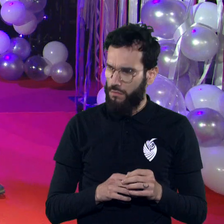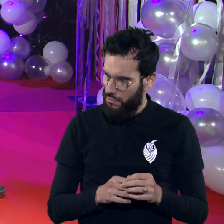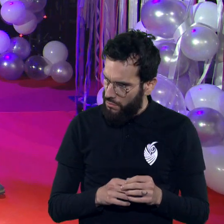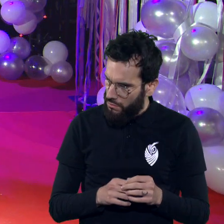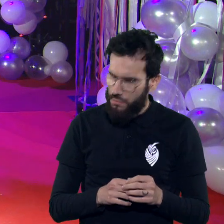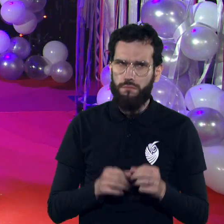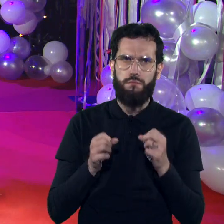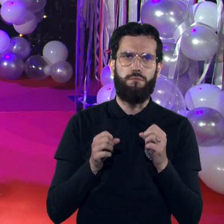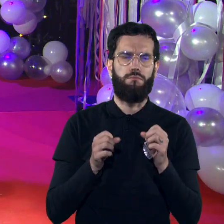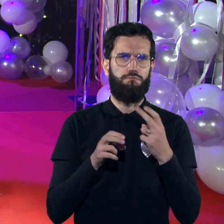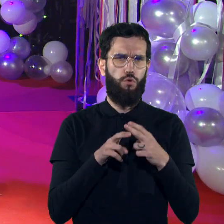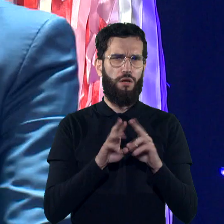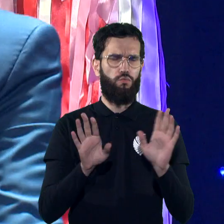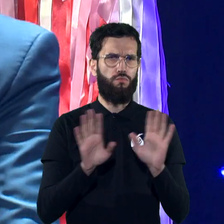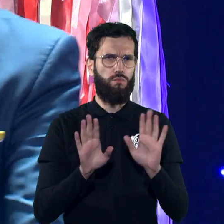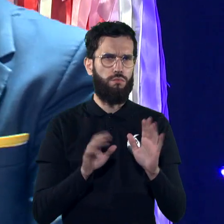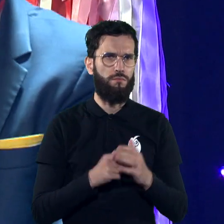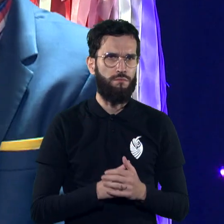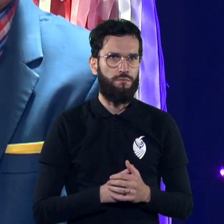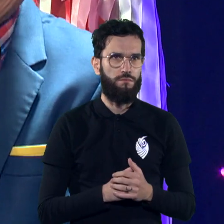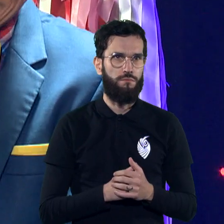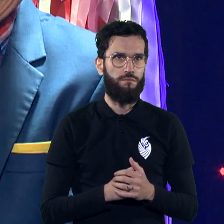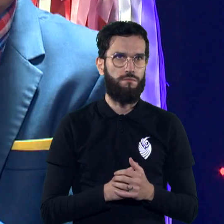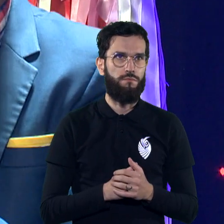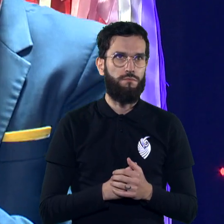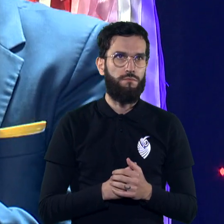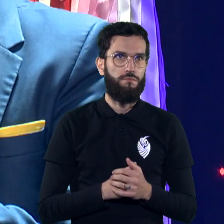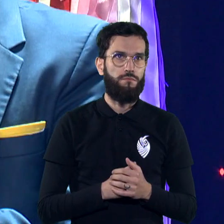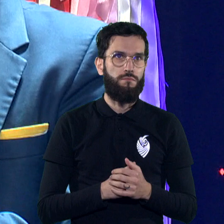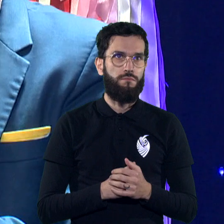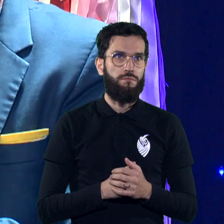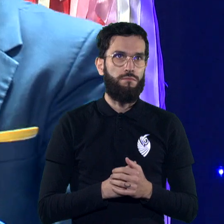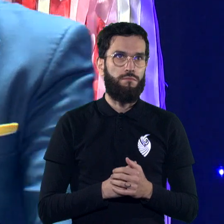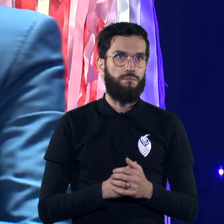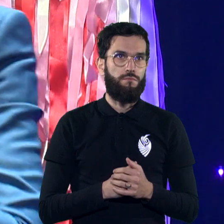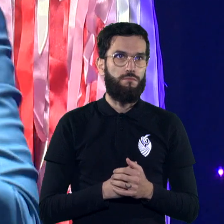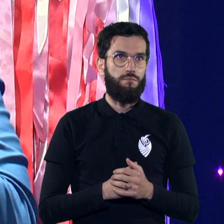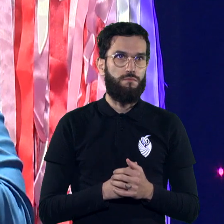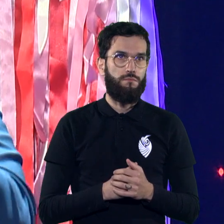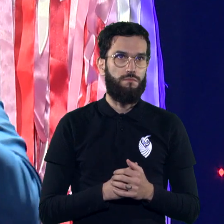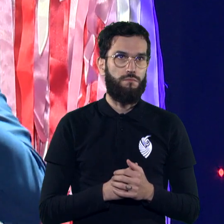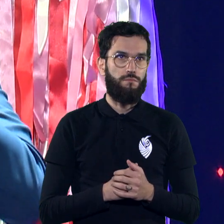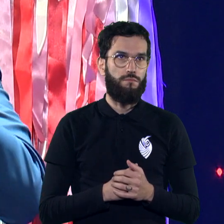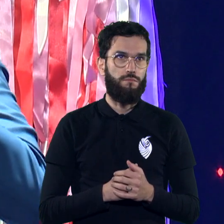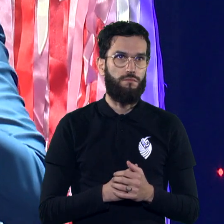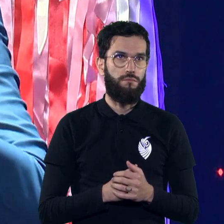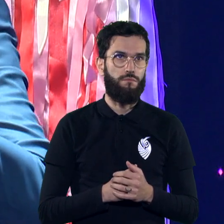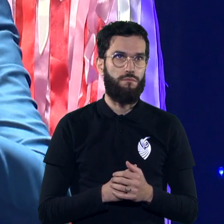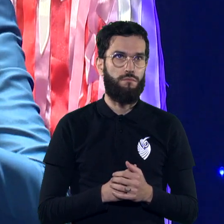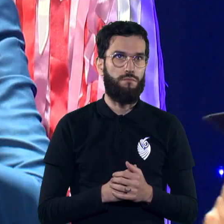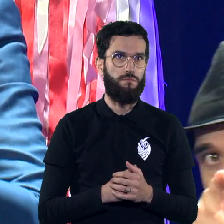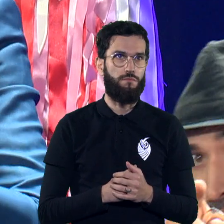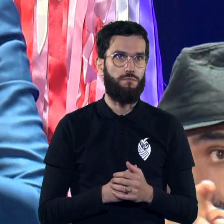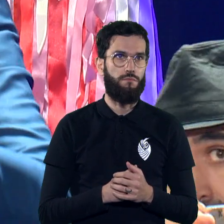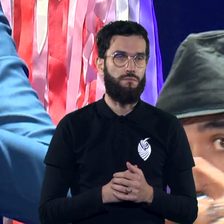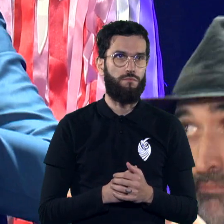OK. Zase sa mi niečo zdalo. Mňa učili teda, že 2 konce, 2 začiatky, hej? Takže je to 2